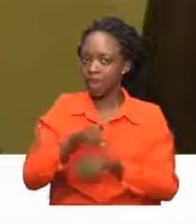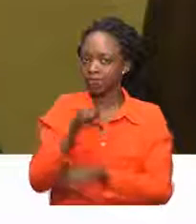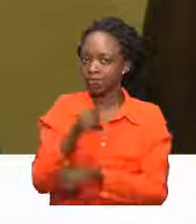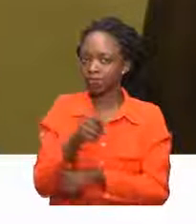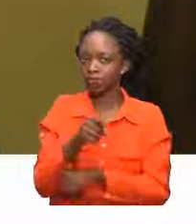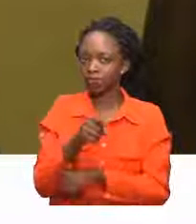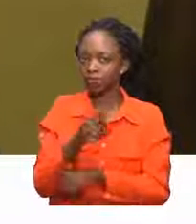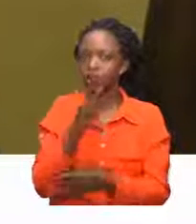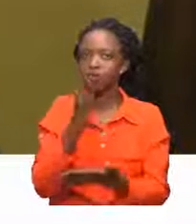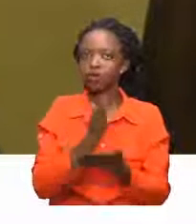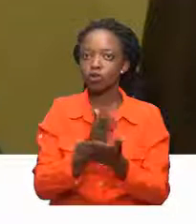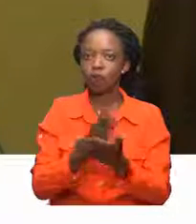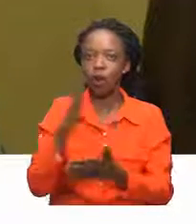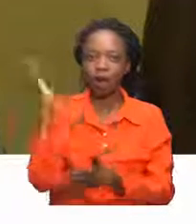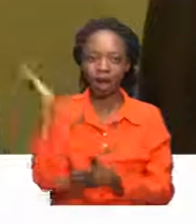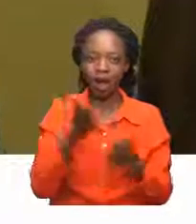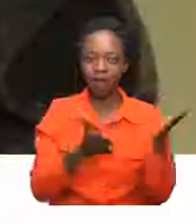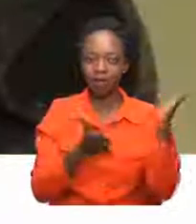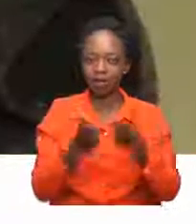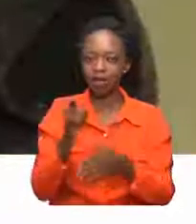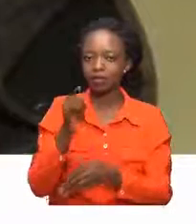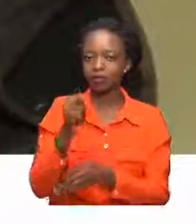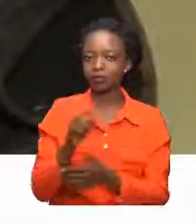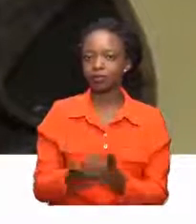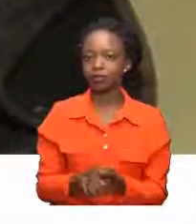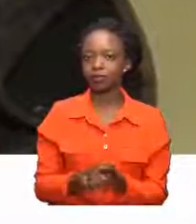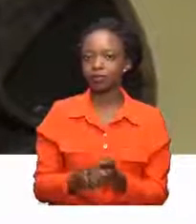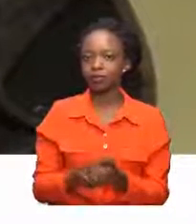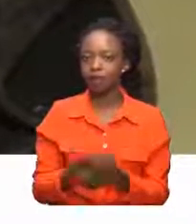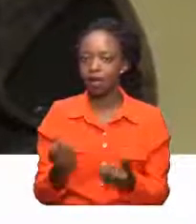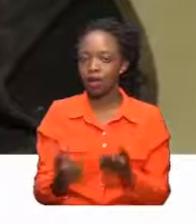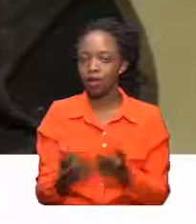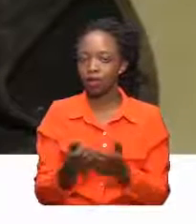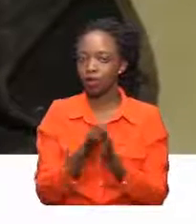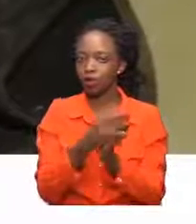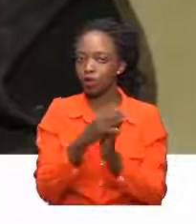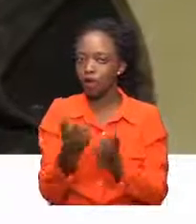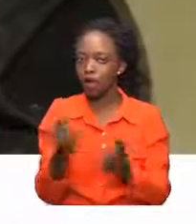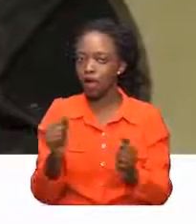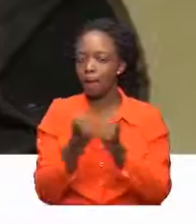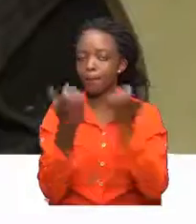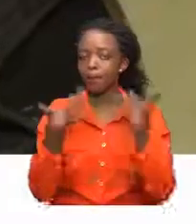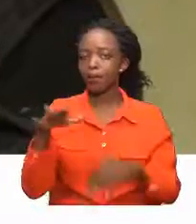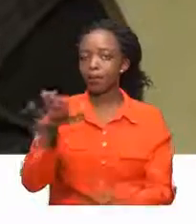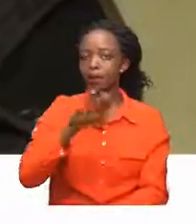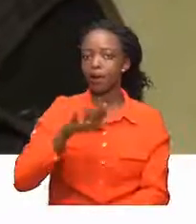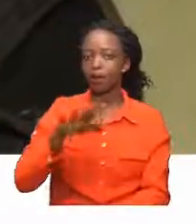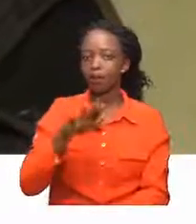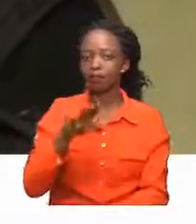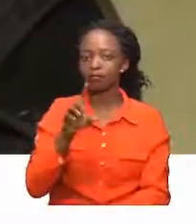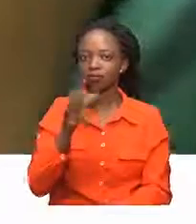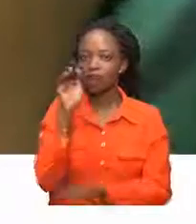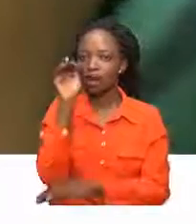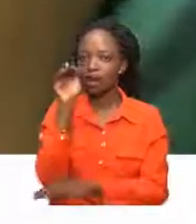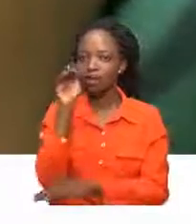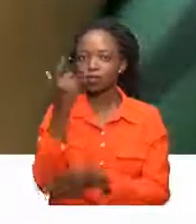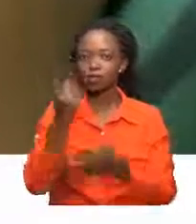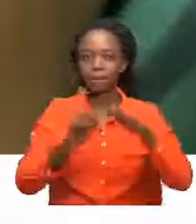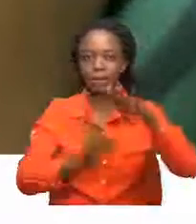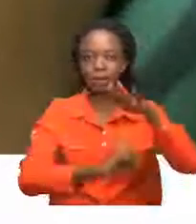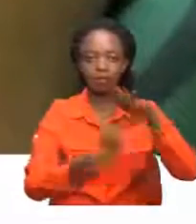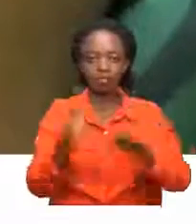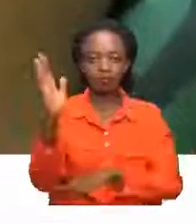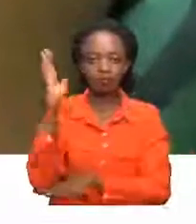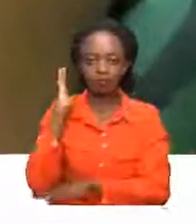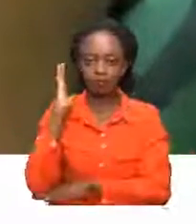kumbe alikuwa amekatwa na hizo panga. Matukio haya imewafanya wenyeji wa kijiji hili kuulizia mashirika ya